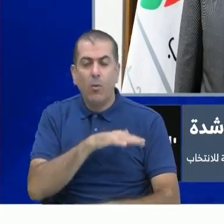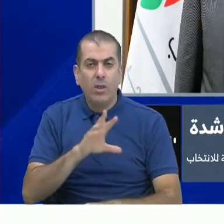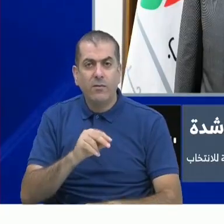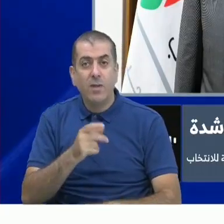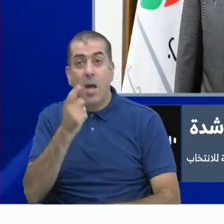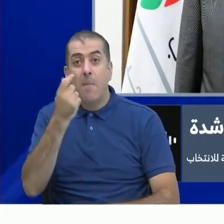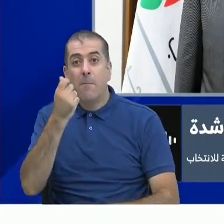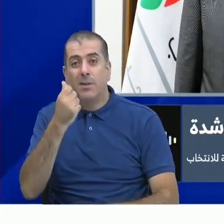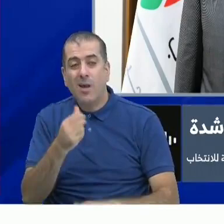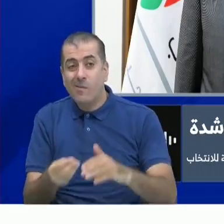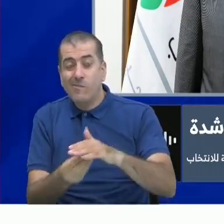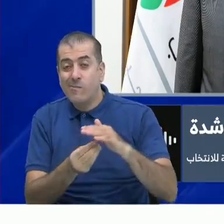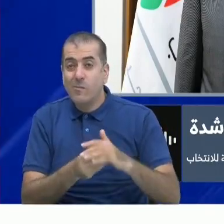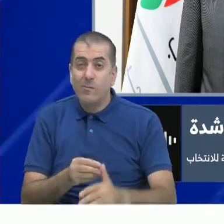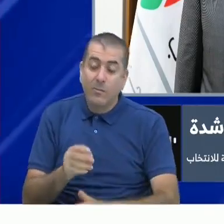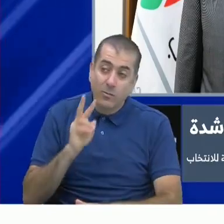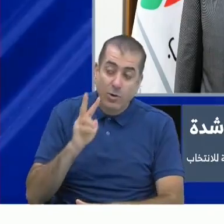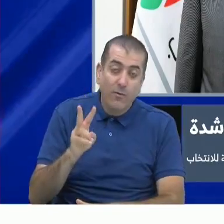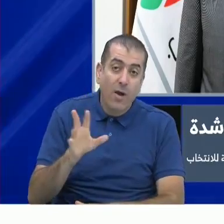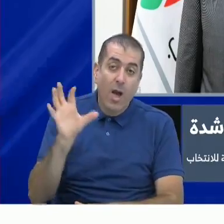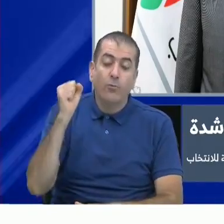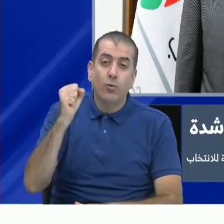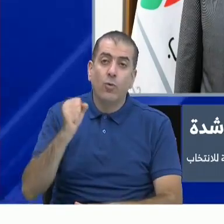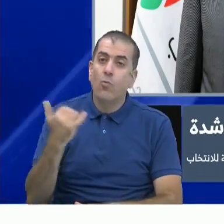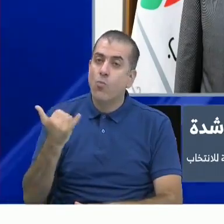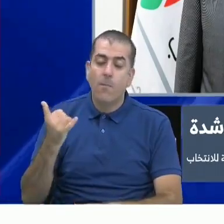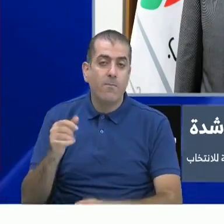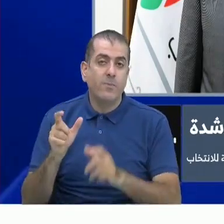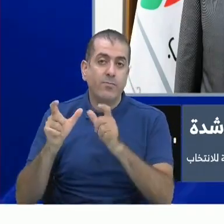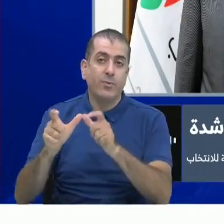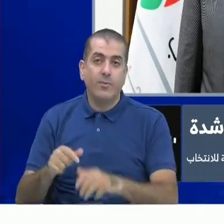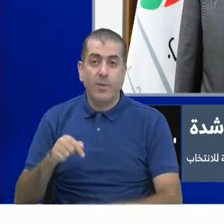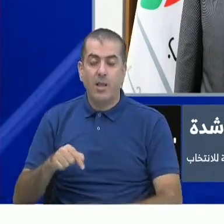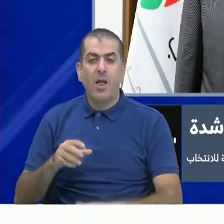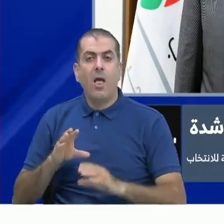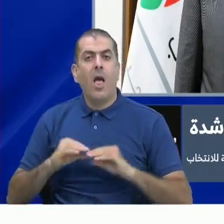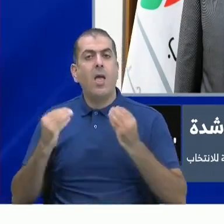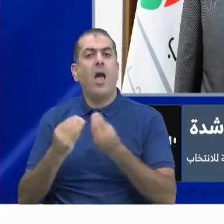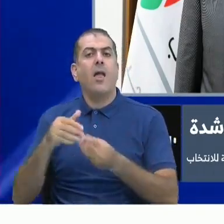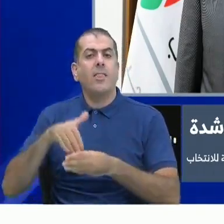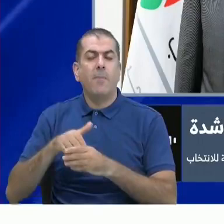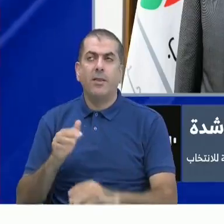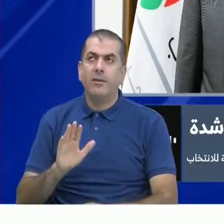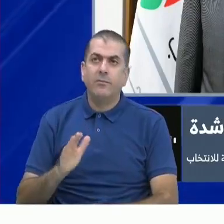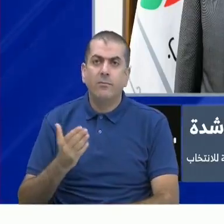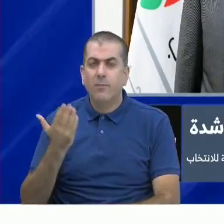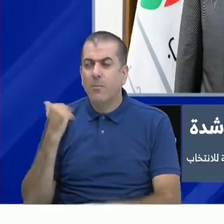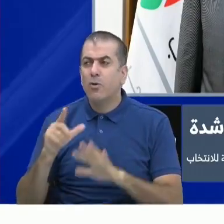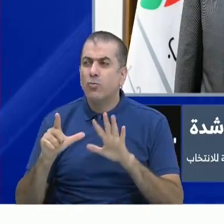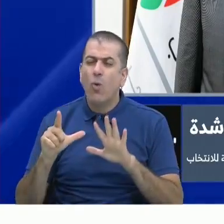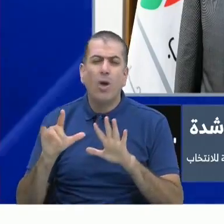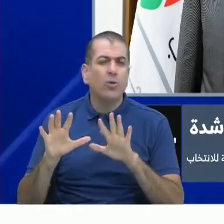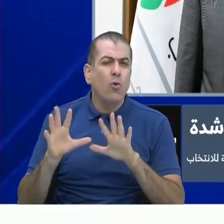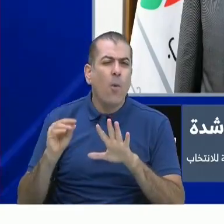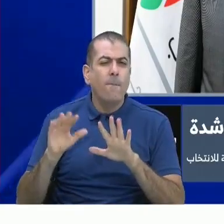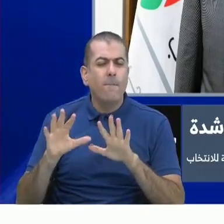نعم. وهذه المسألة يعني ما توصلت إليه الهيئة قبل أسبوع أو